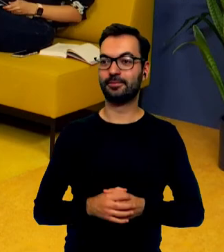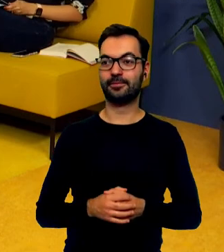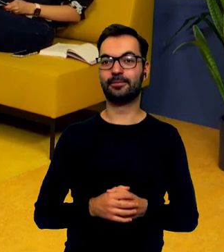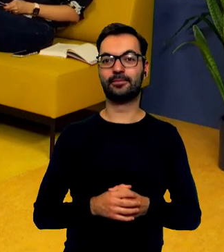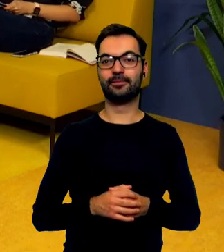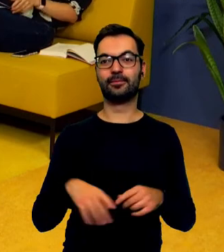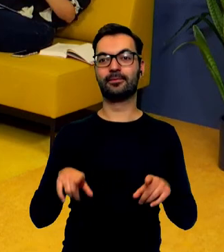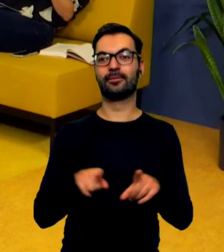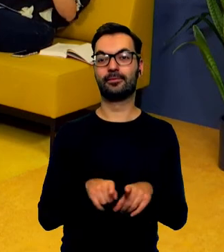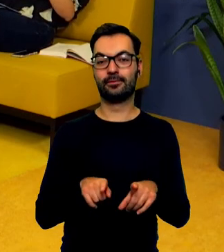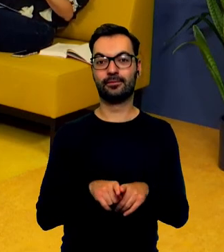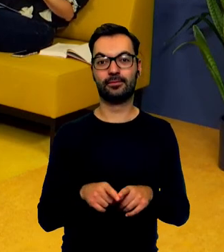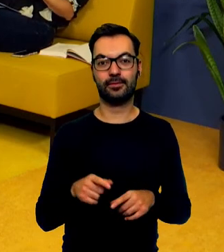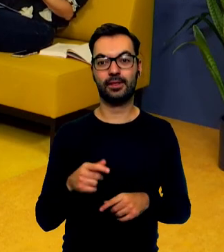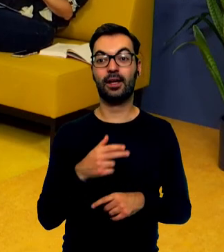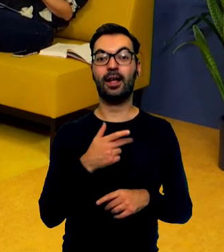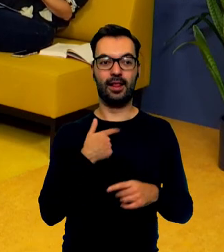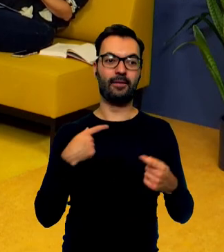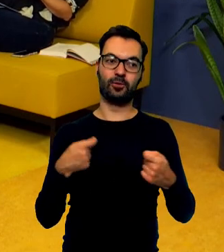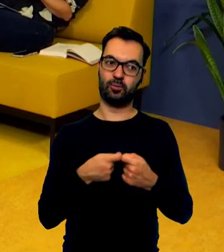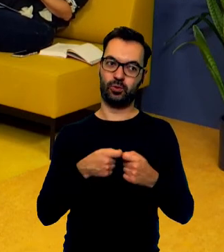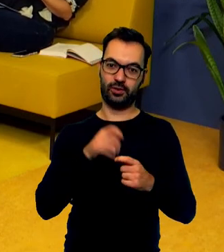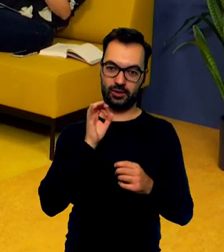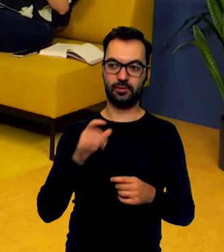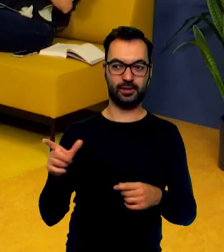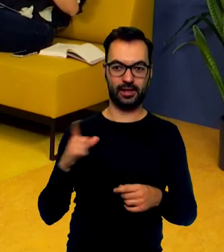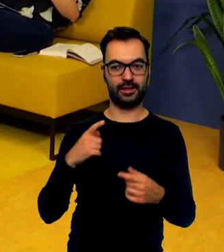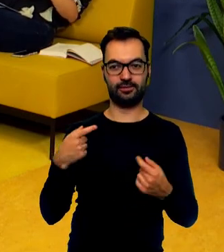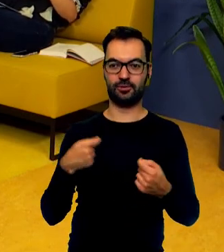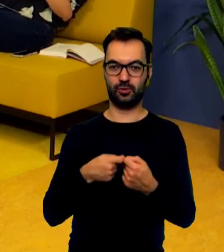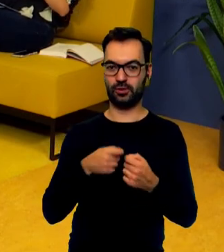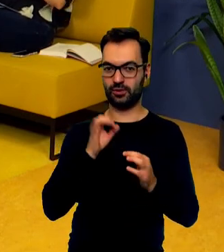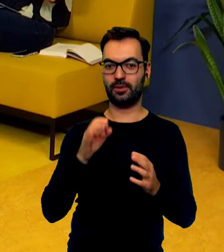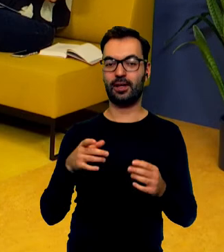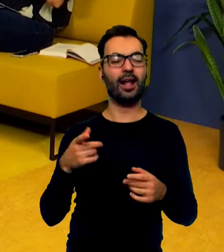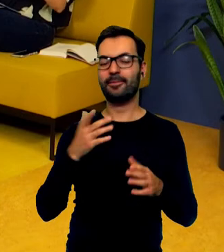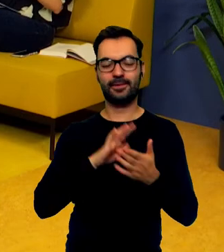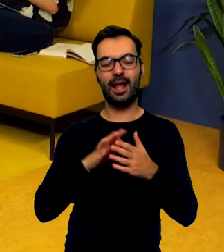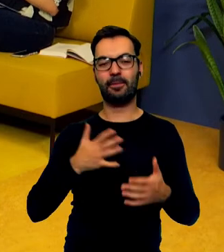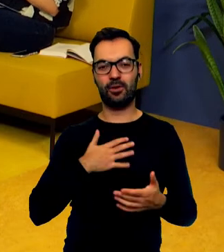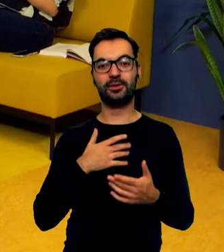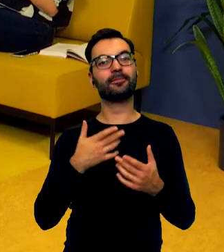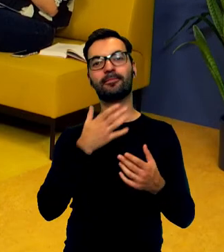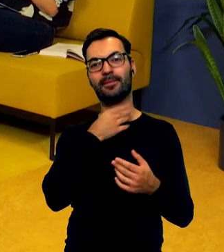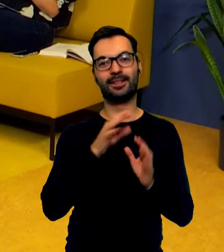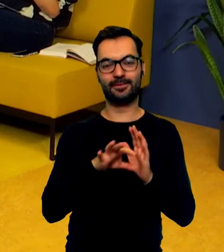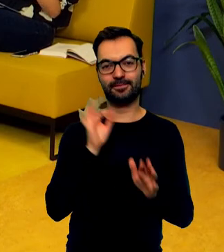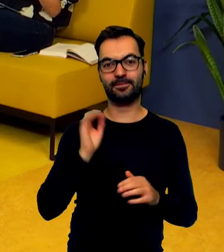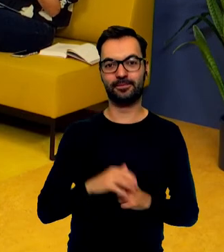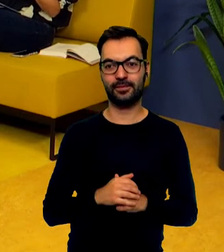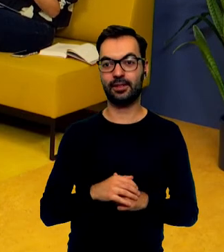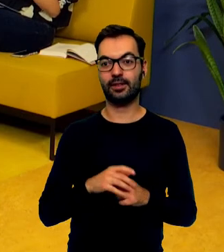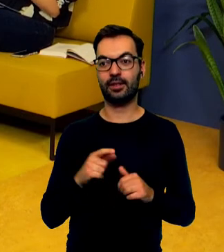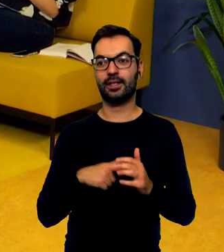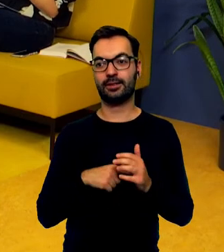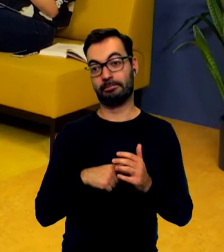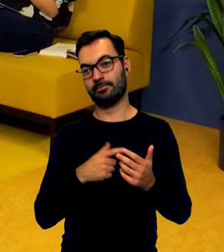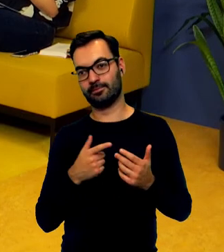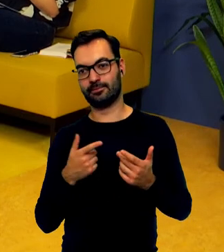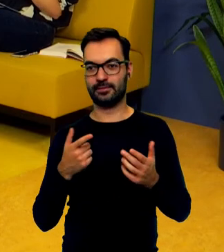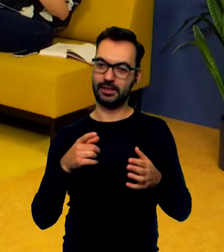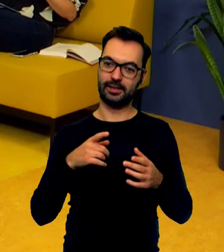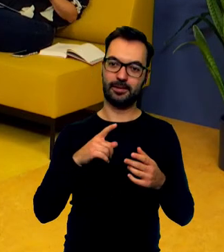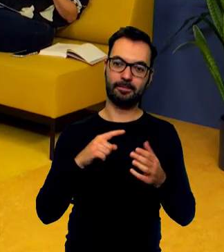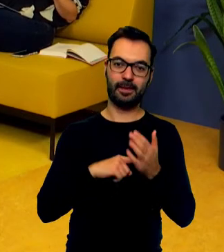Tak. Też jest... Ale dla naszego wspólnego dobra. No oczywiście. Ale wrócę do tych emocji, bo wiesz, użyłam tego psa jako takiej figury, jeżeli mogę